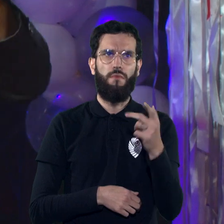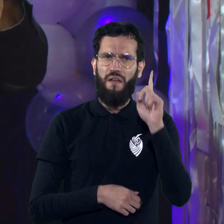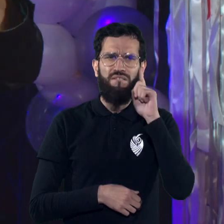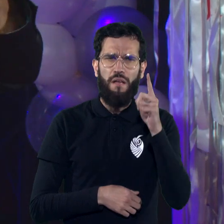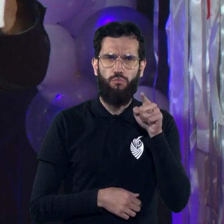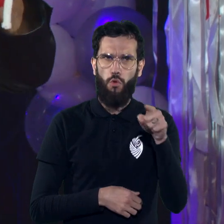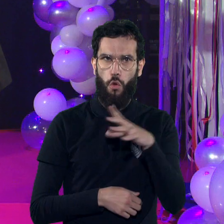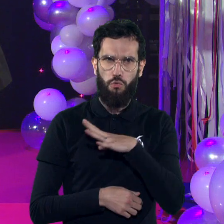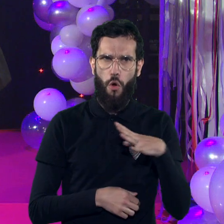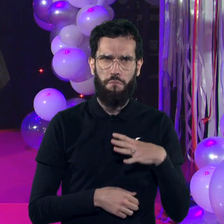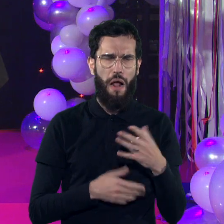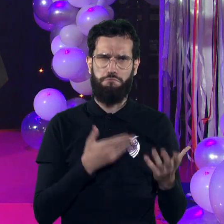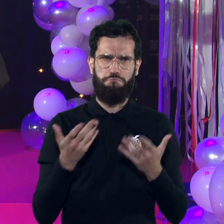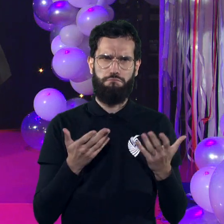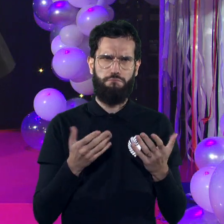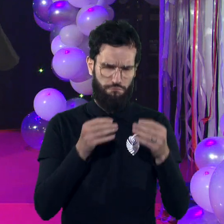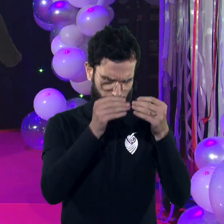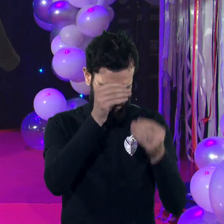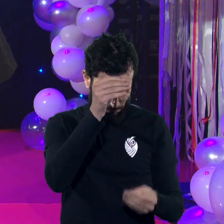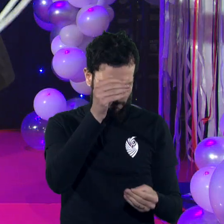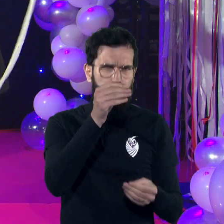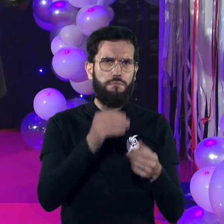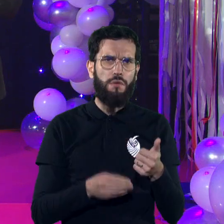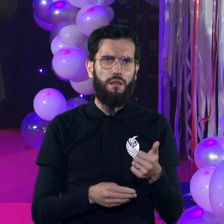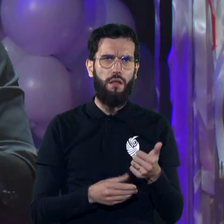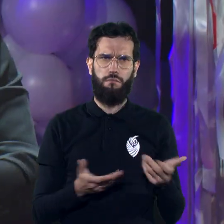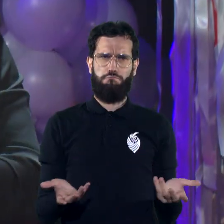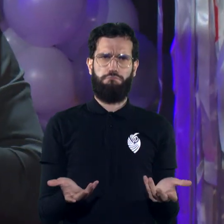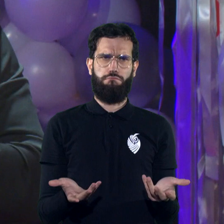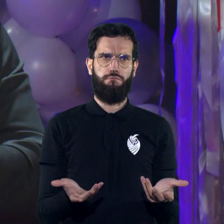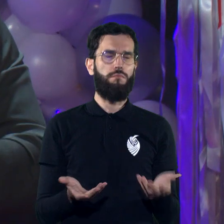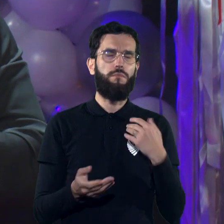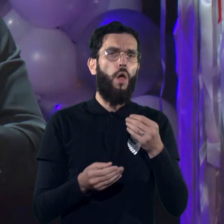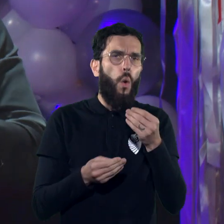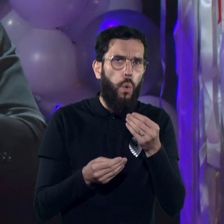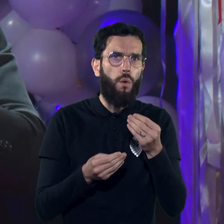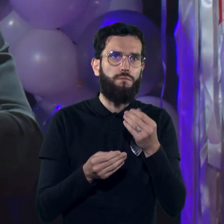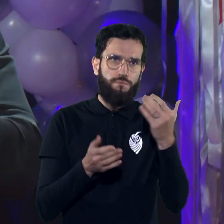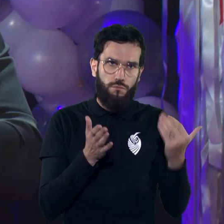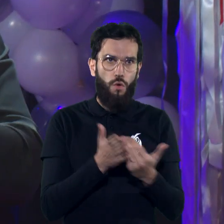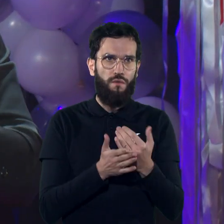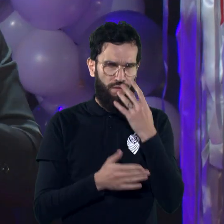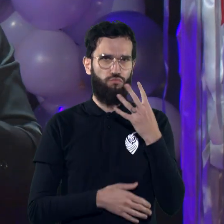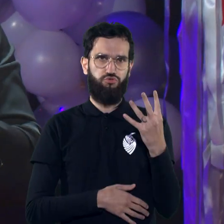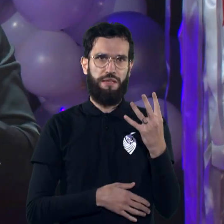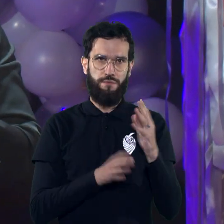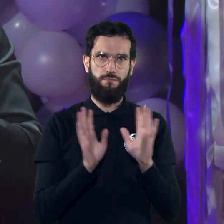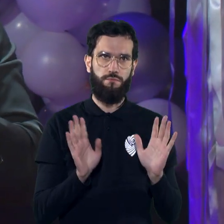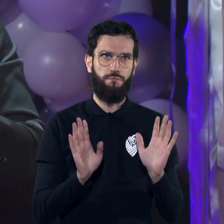Viem, že to nie je normálne. Pri troch koncoch nemôže byť jeden stred. Trošku to opravíme a máme konce 4.